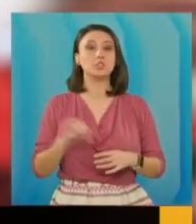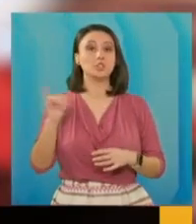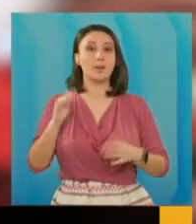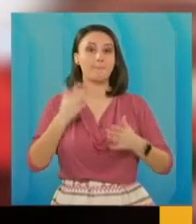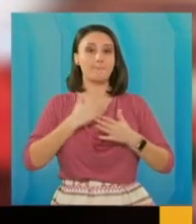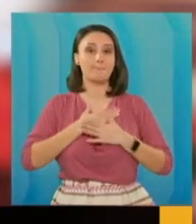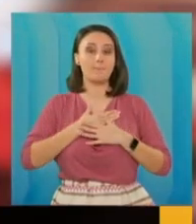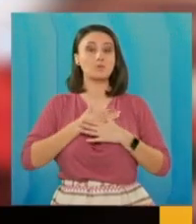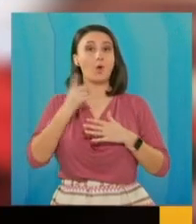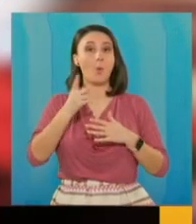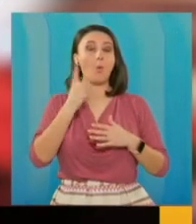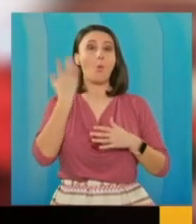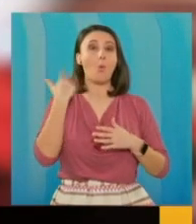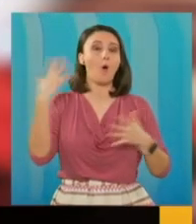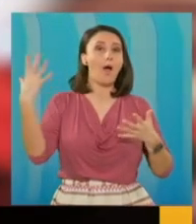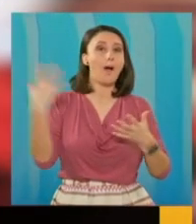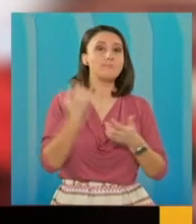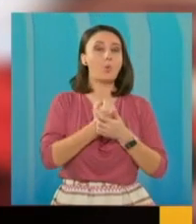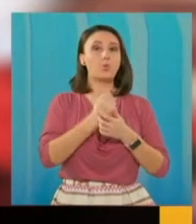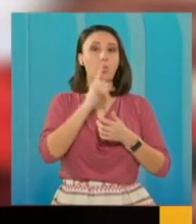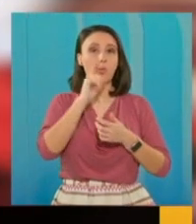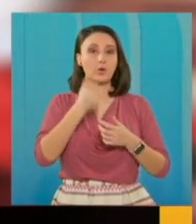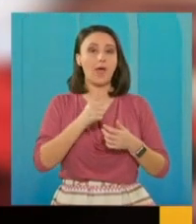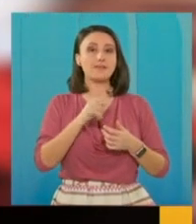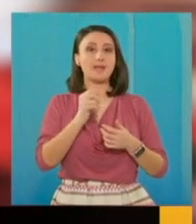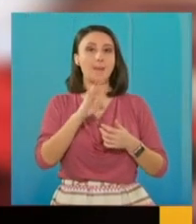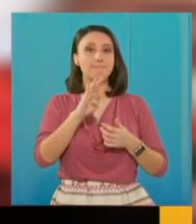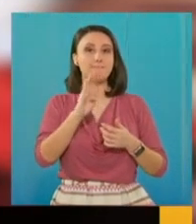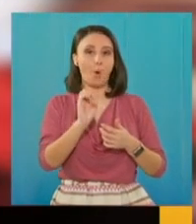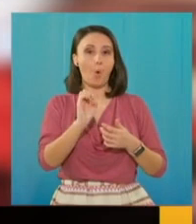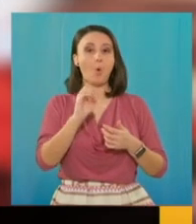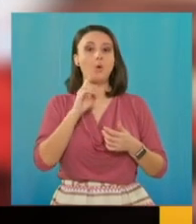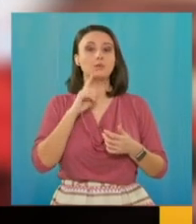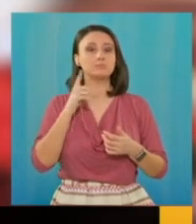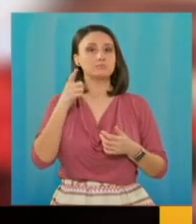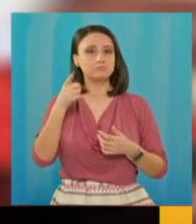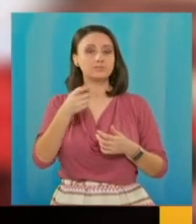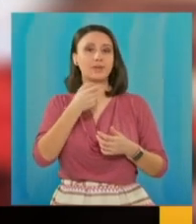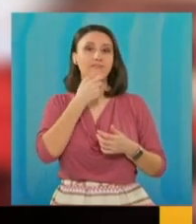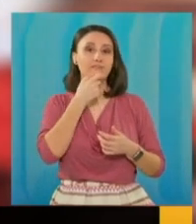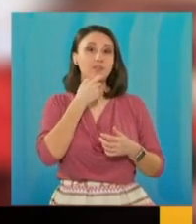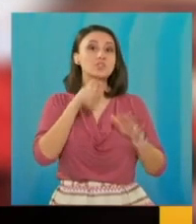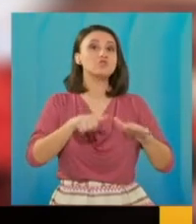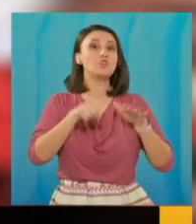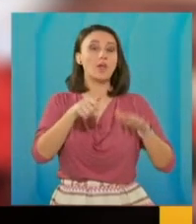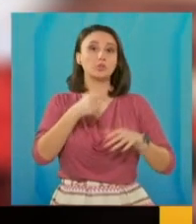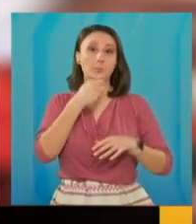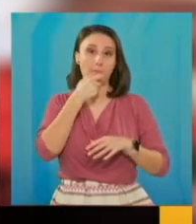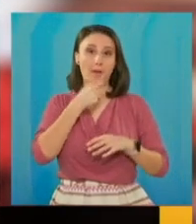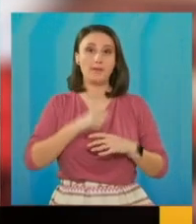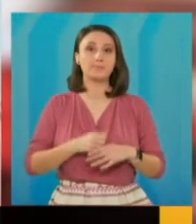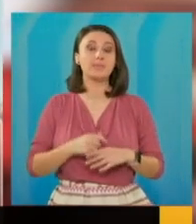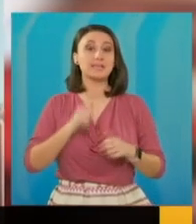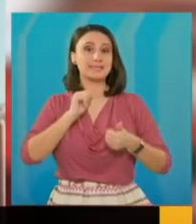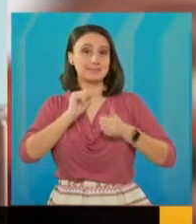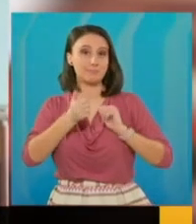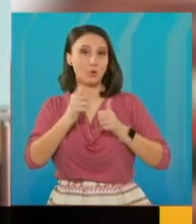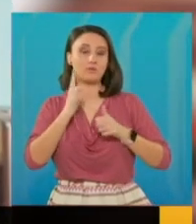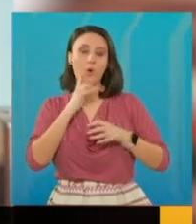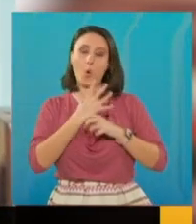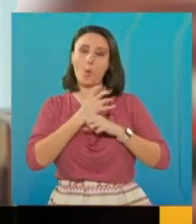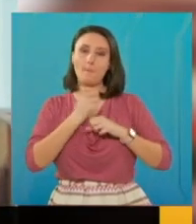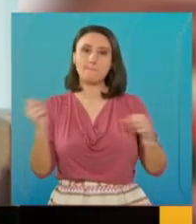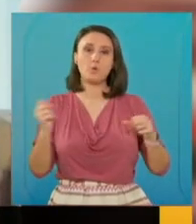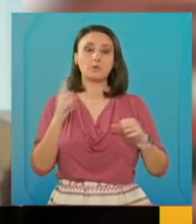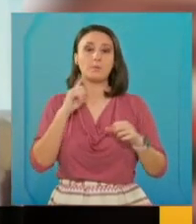află și campionul Ucrainei la sambo, Artiom Primenko, în vârstă de doar 16 ani. Sportivul a fost ucis într-un bombardament